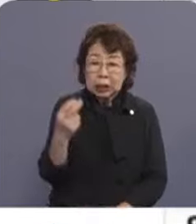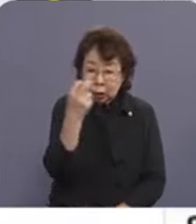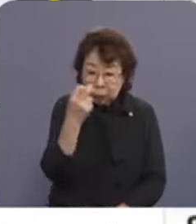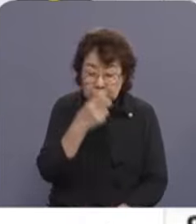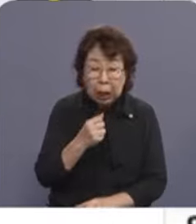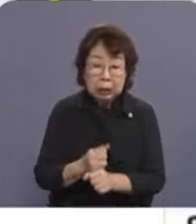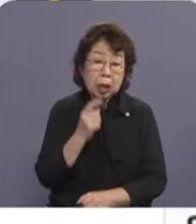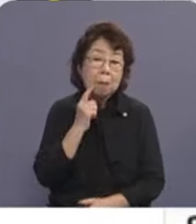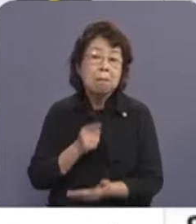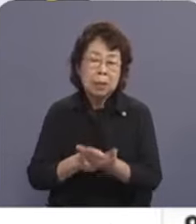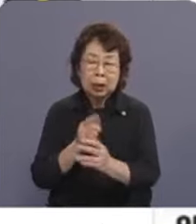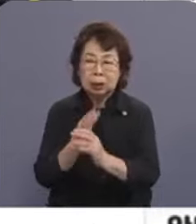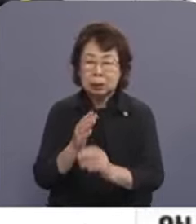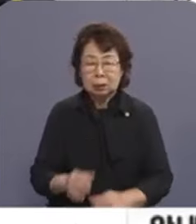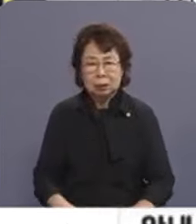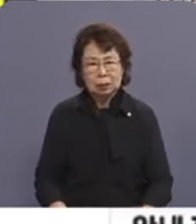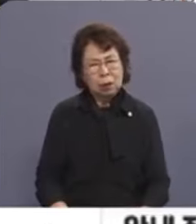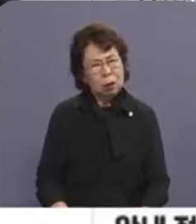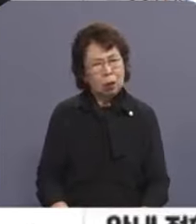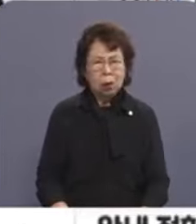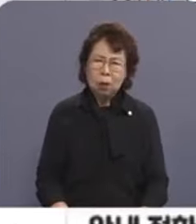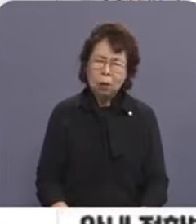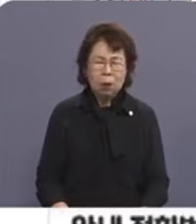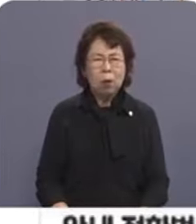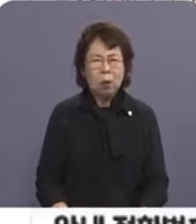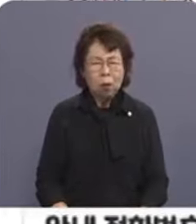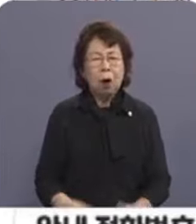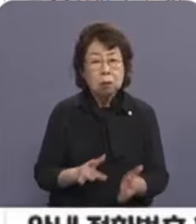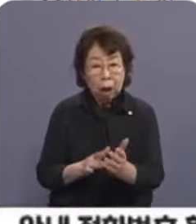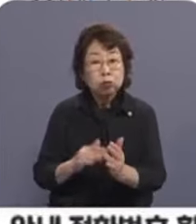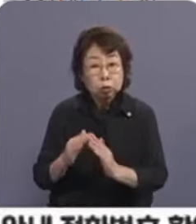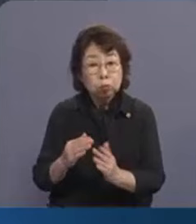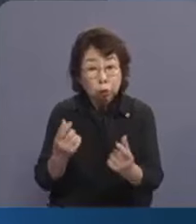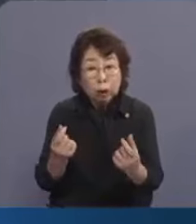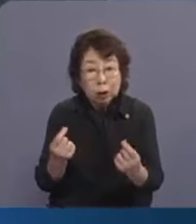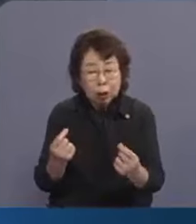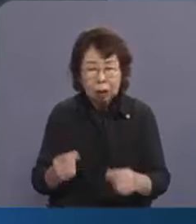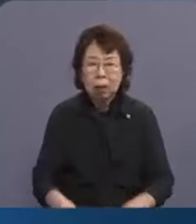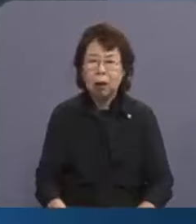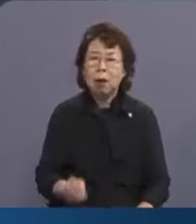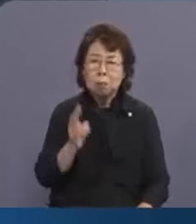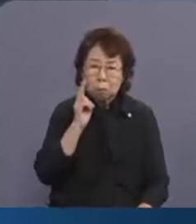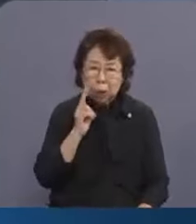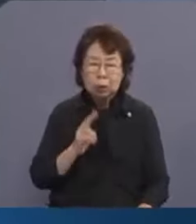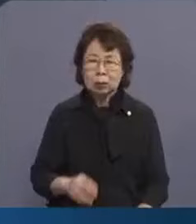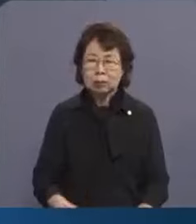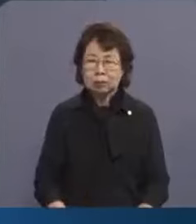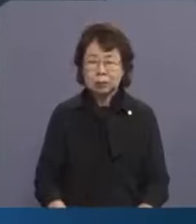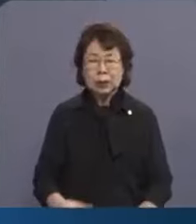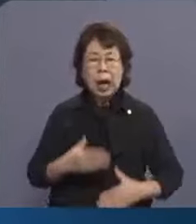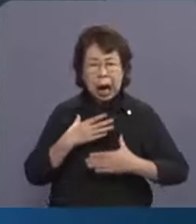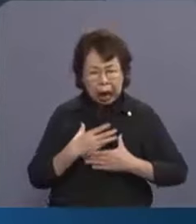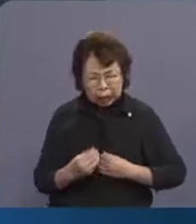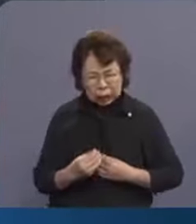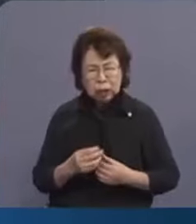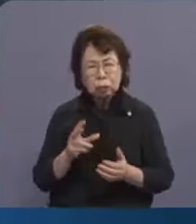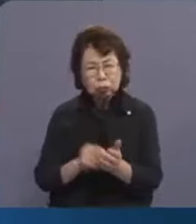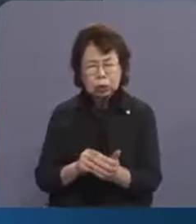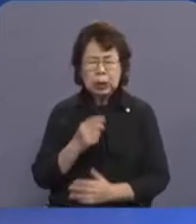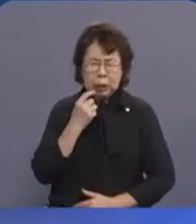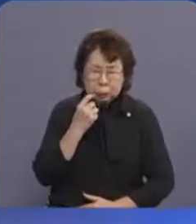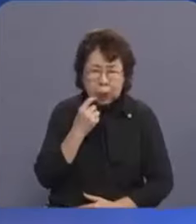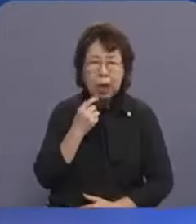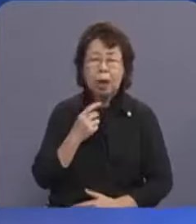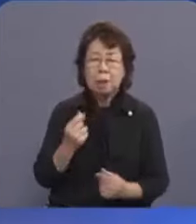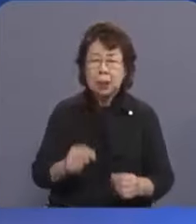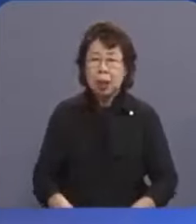버리겠다고 밝혔습니다 어 약국도 이렇게 하는군요 그 차량 정체도 문제인데 무엇보다 또 안전 문제가 심각하다고네